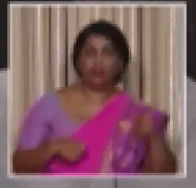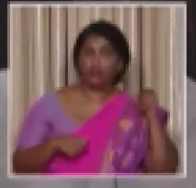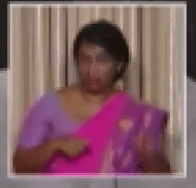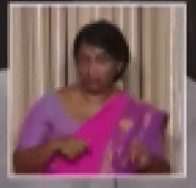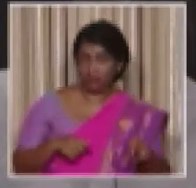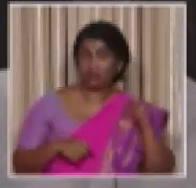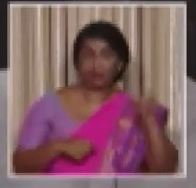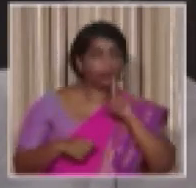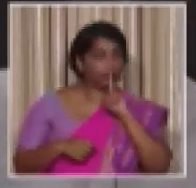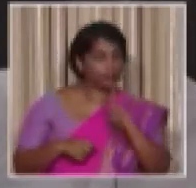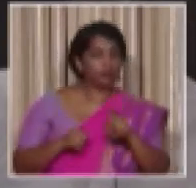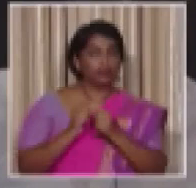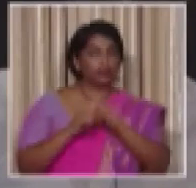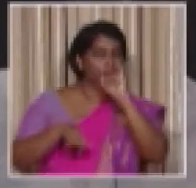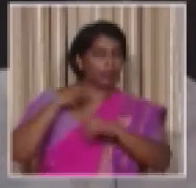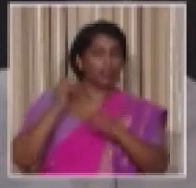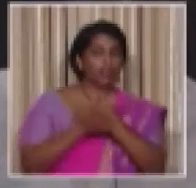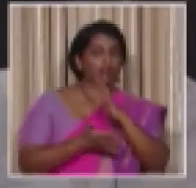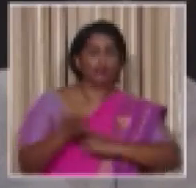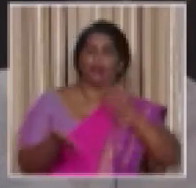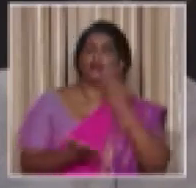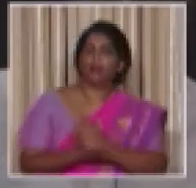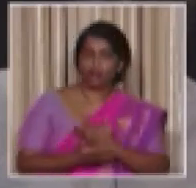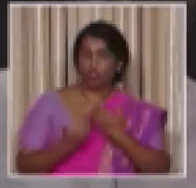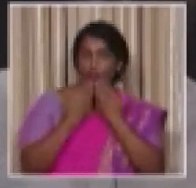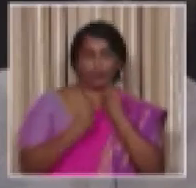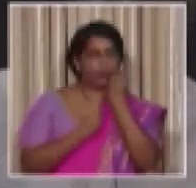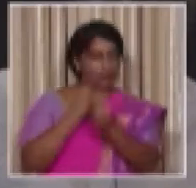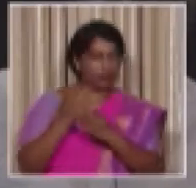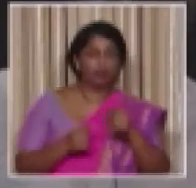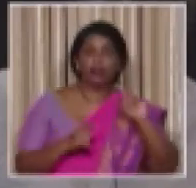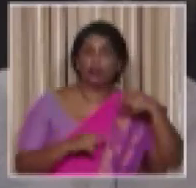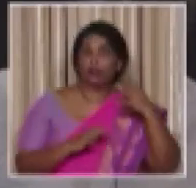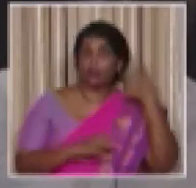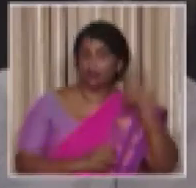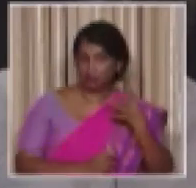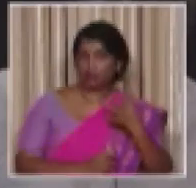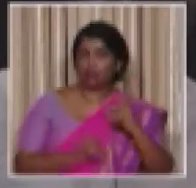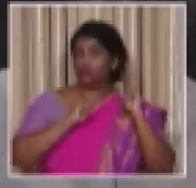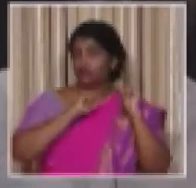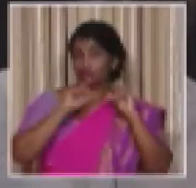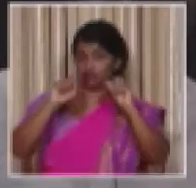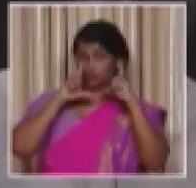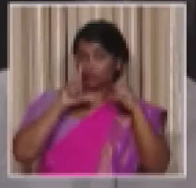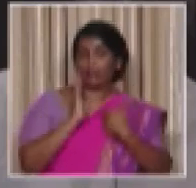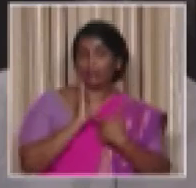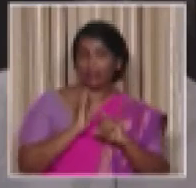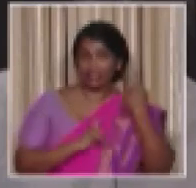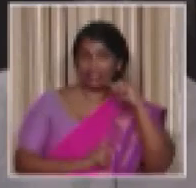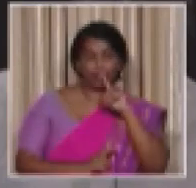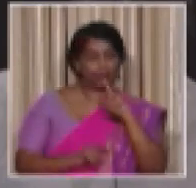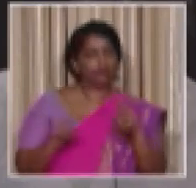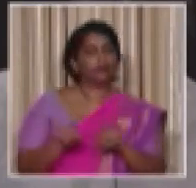අර ඔබතුමා කිව්ව සේවය හැරයා මේ ලිපි ටික නවත්තන්නයි කියලා මම අවශ්‍ය උපදෙස් ටික දුන්නා. ලබන 4 වෙනිදා සූම් තාක්ෂණයෙන් ඊ ඔබතුමාම යෝජනා